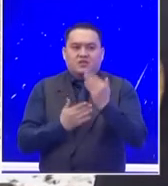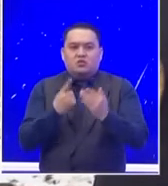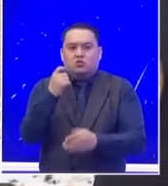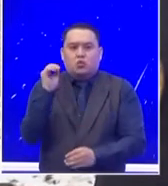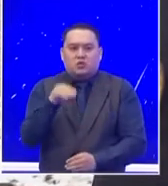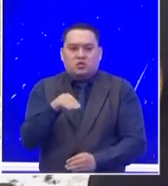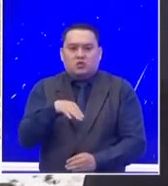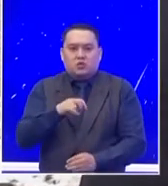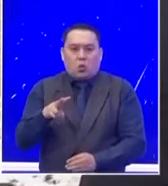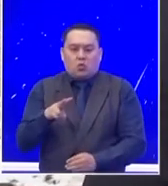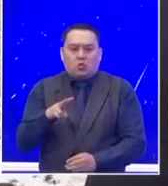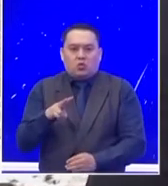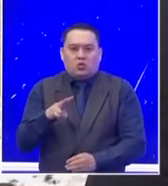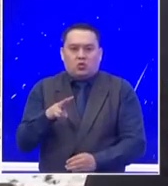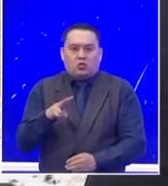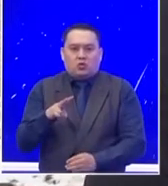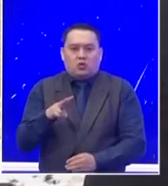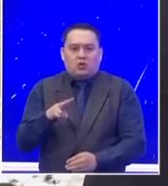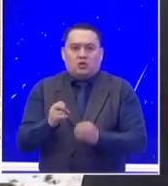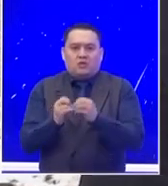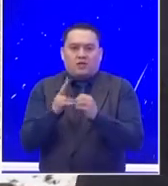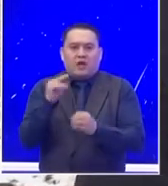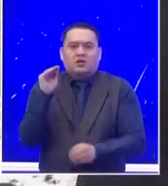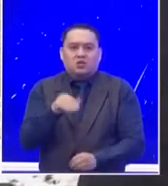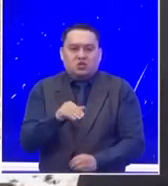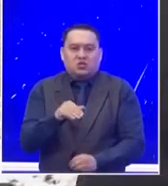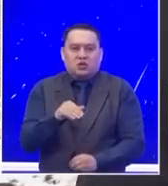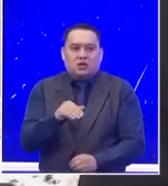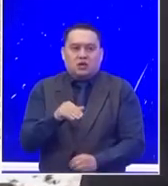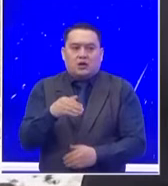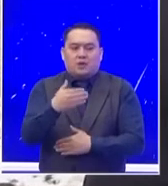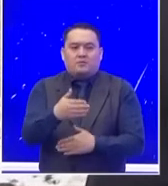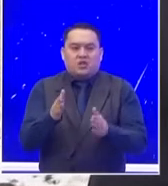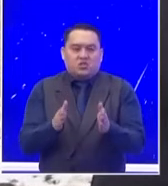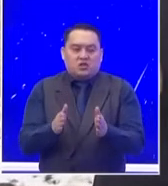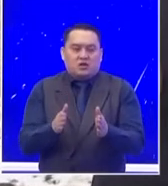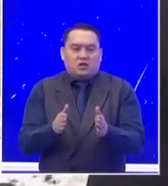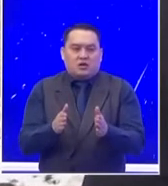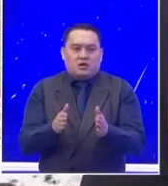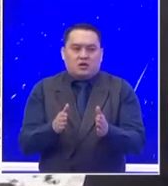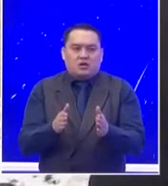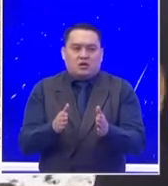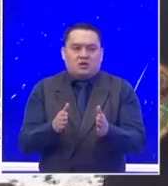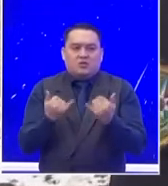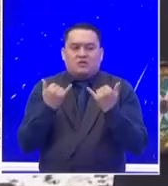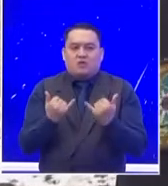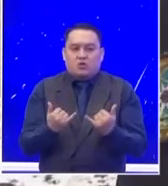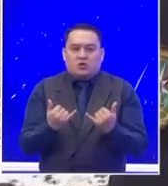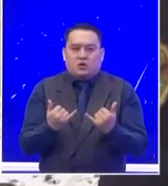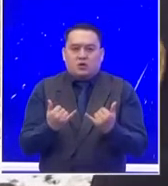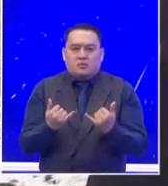тысяч тонн инертных материалов, 12 тысяч мешкотары. Также на сегодняшний